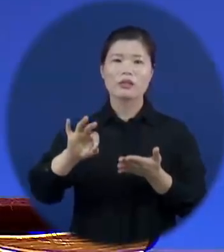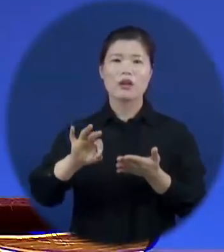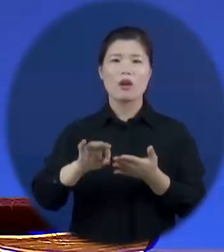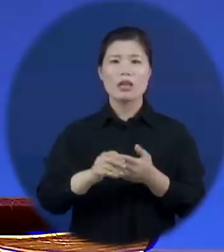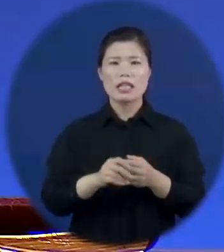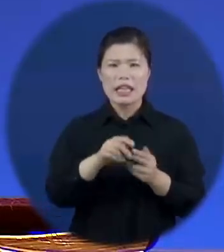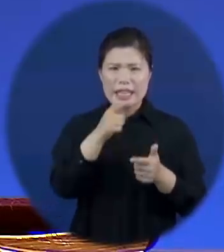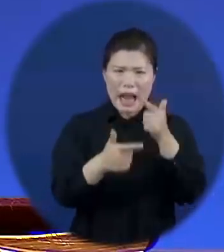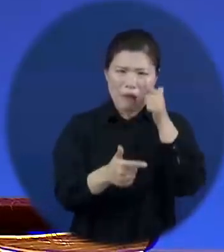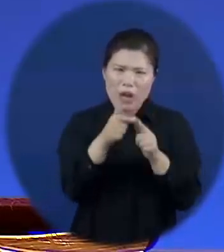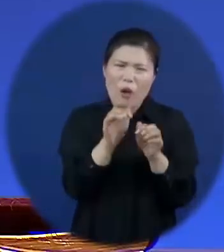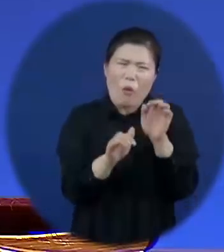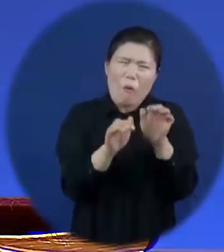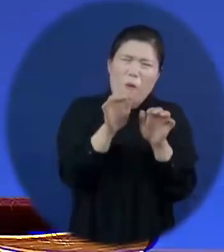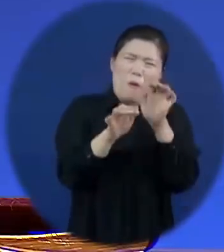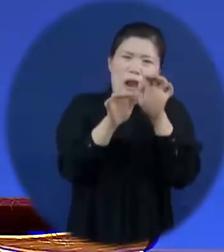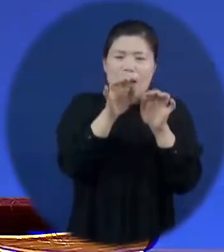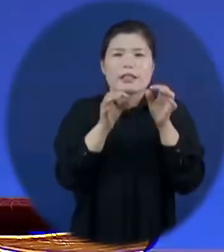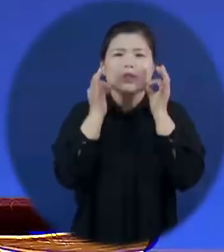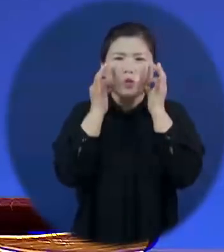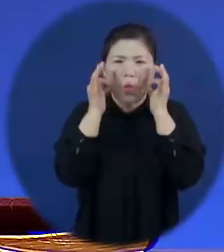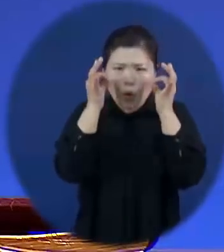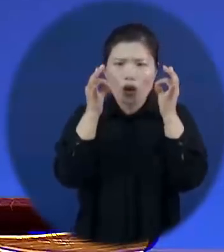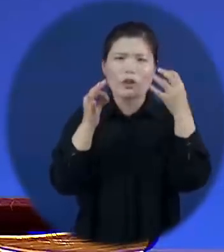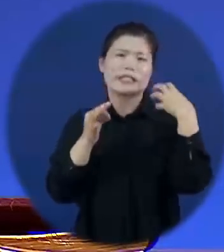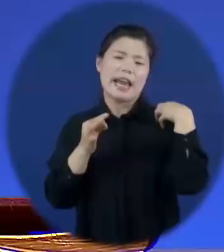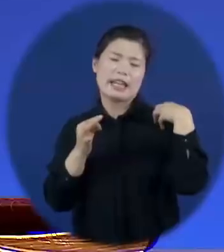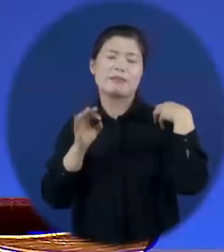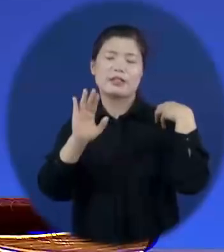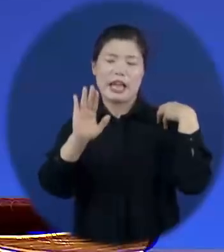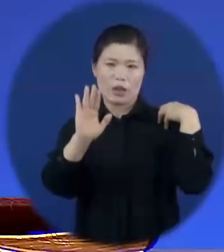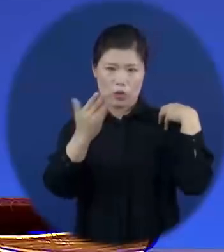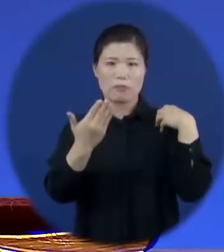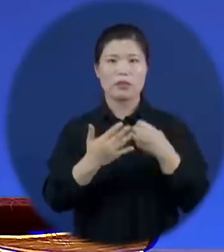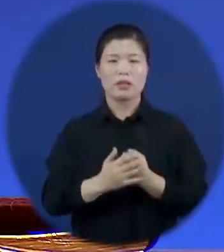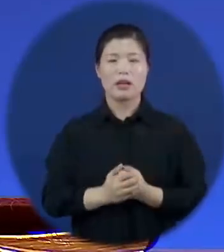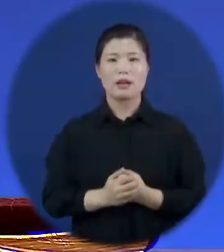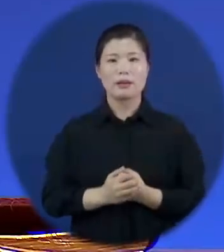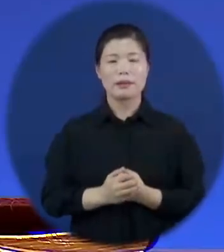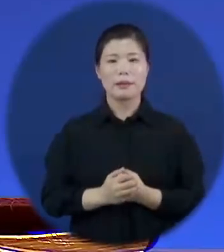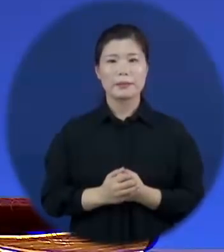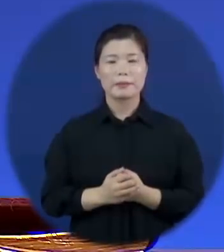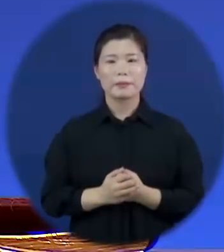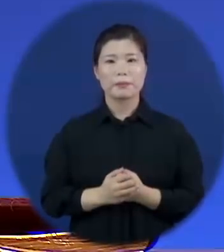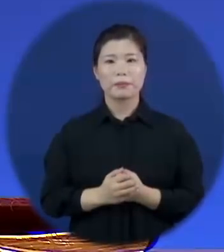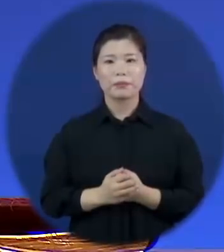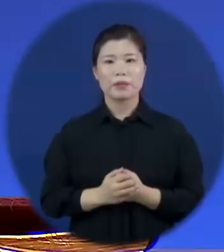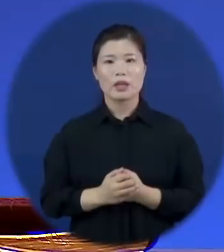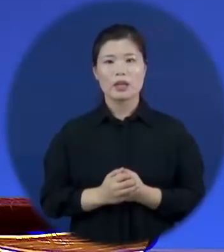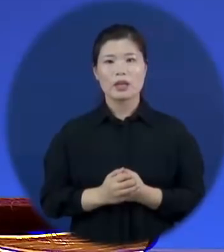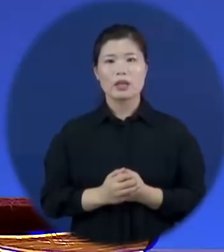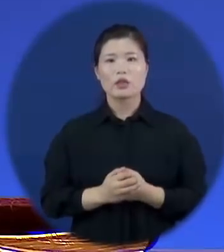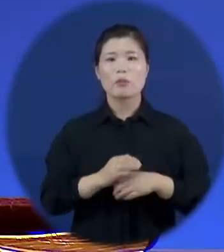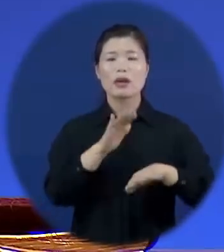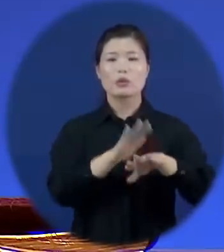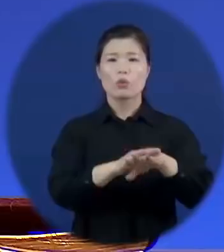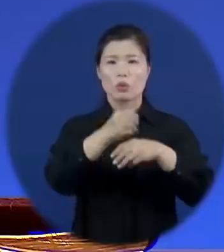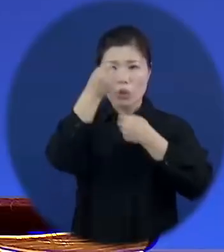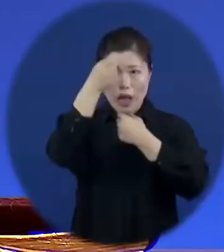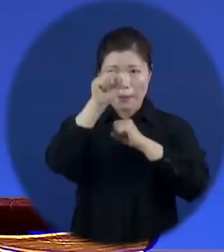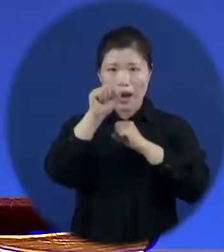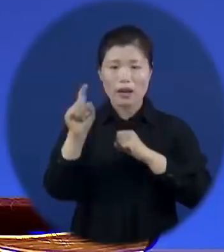가로수 위에 올라가는 그 노력, 그 책임까지는 감당해야 한다는 것입니다. 그럼 그 손과